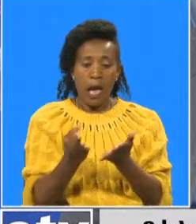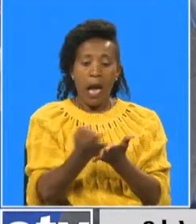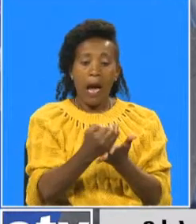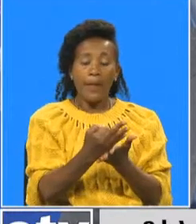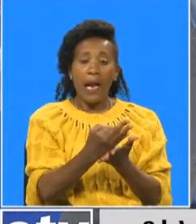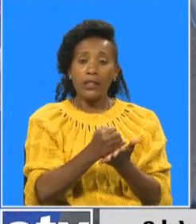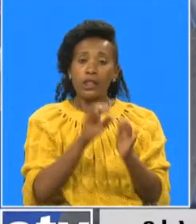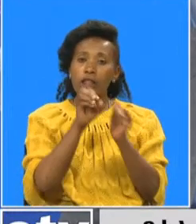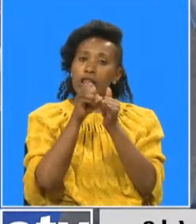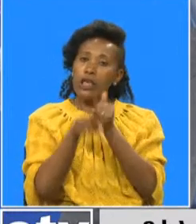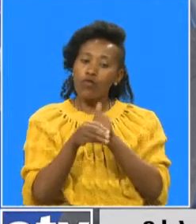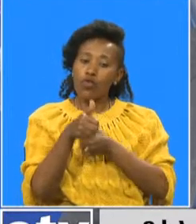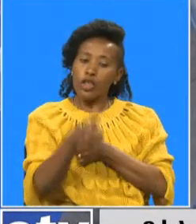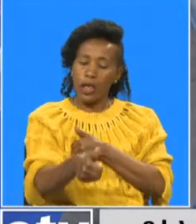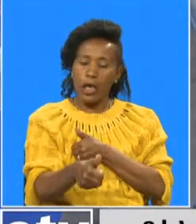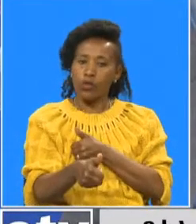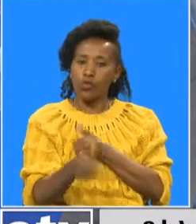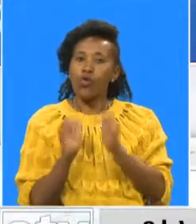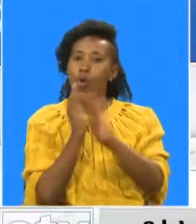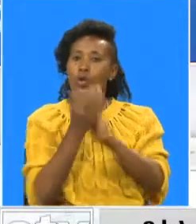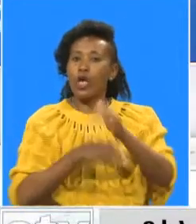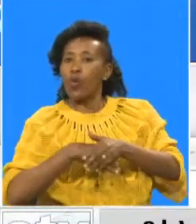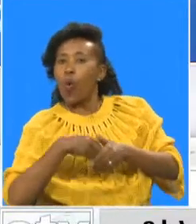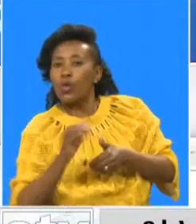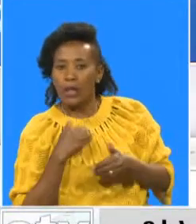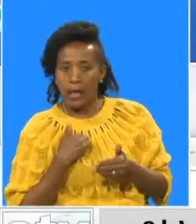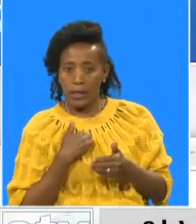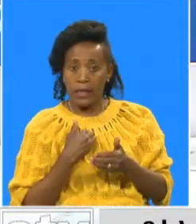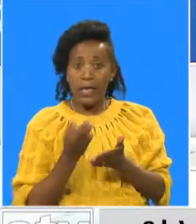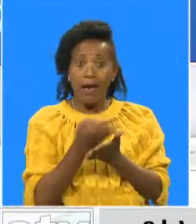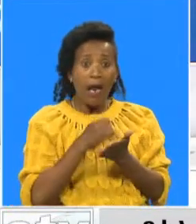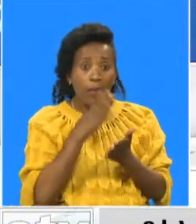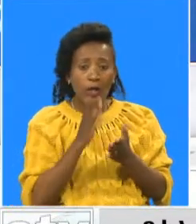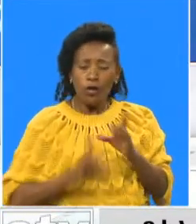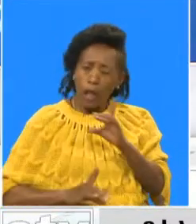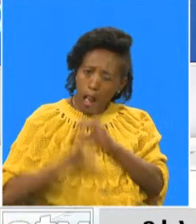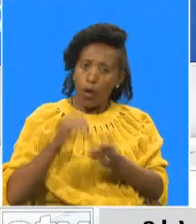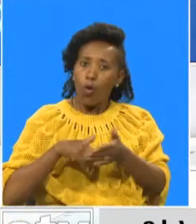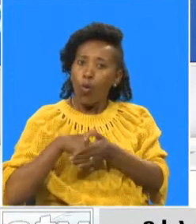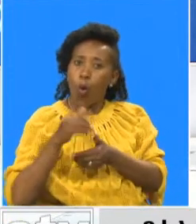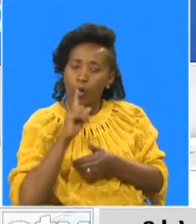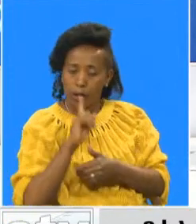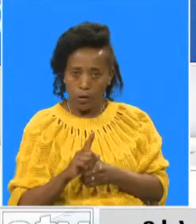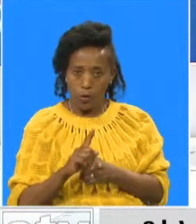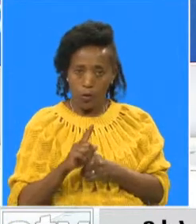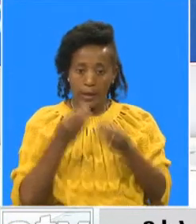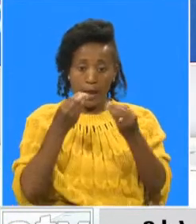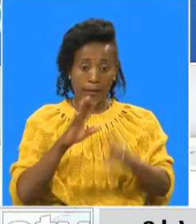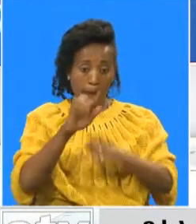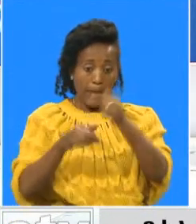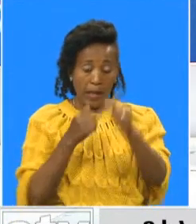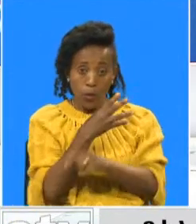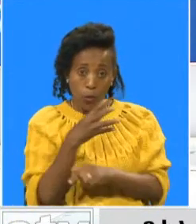አምራች ዘርፉ የራሱ የሆነ ኮስት አለው። ካላመረተ ኮስት ነው፣ ትልቅ ኮስት ነው ኢንከር እያደረገ የሚሄደው እና